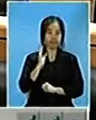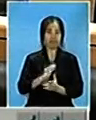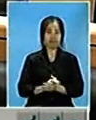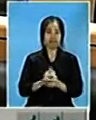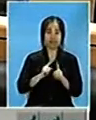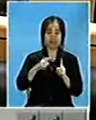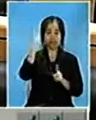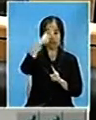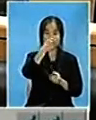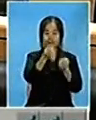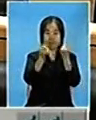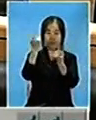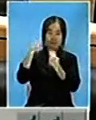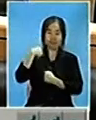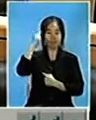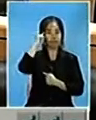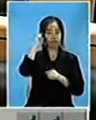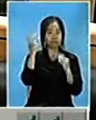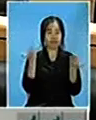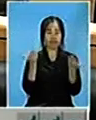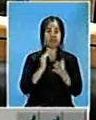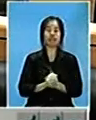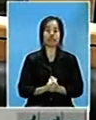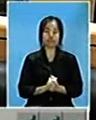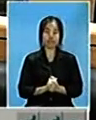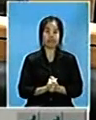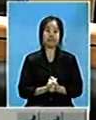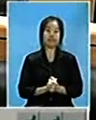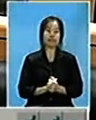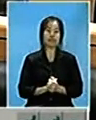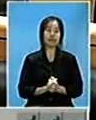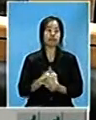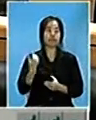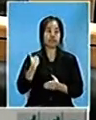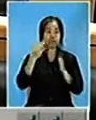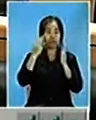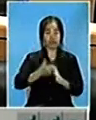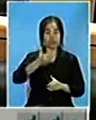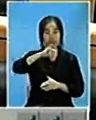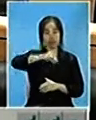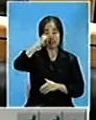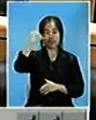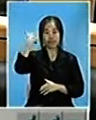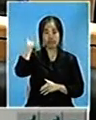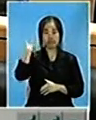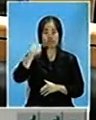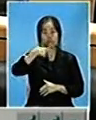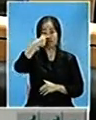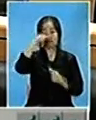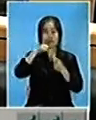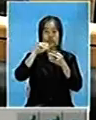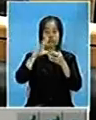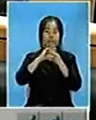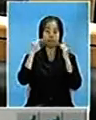ผมไม่รู้เพราะเวลามีการพูดนี่ครับบางคนกล่าวอ้างธรรมะพูดถึงประชาธิปไตย